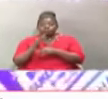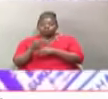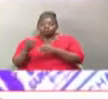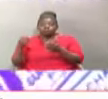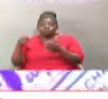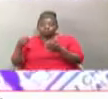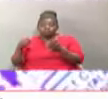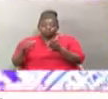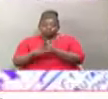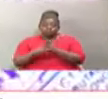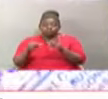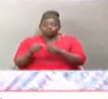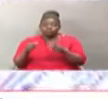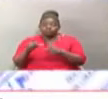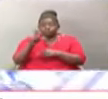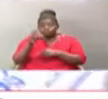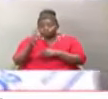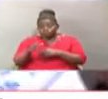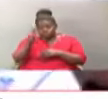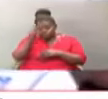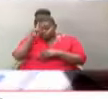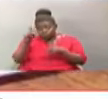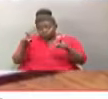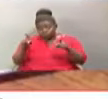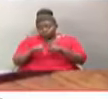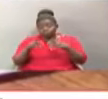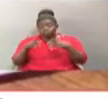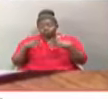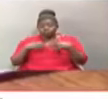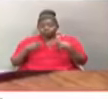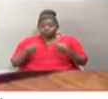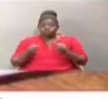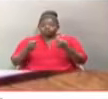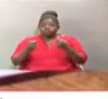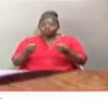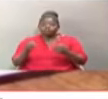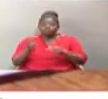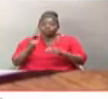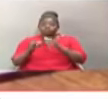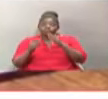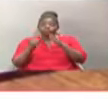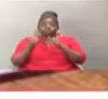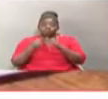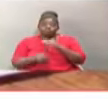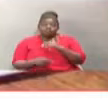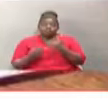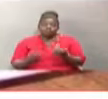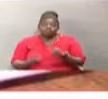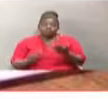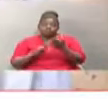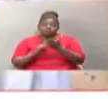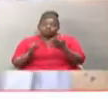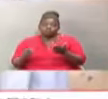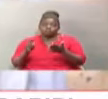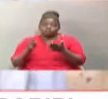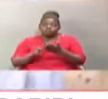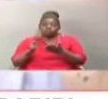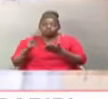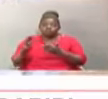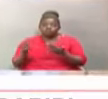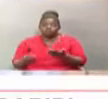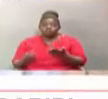sitampu n'omukono gwa ssentebe w'ekyalo ebakkiriza okutambuza ente zino. Bwe babakunyiza bategeezezza nti bagikozeseza Masaka. Sitampu